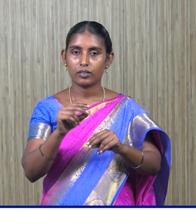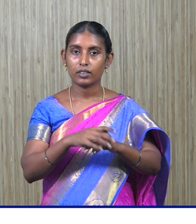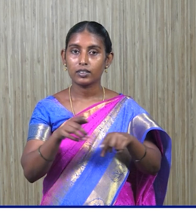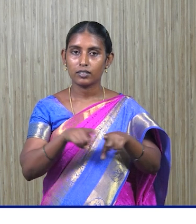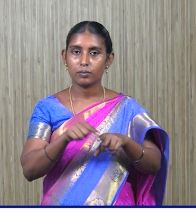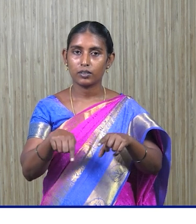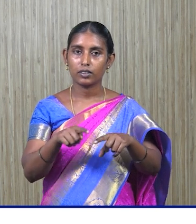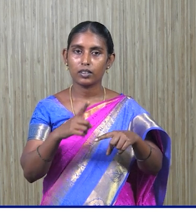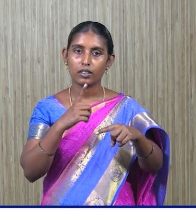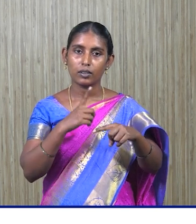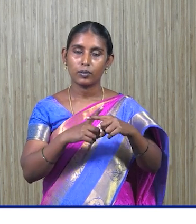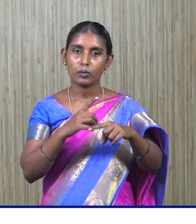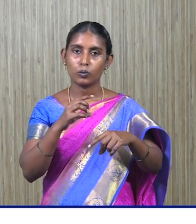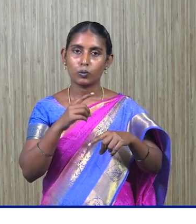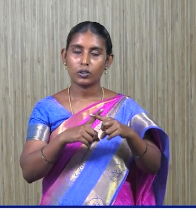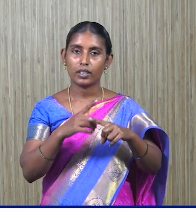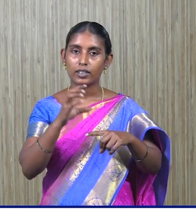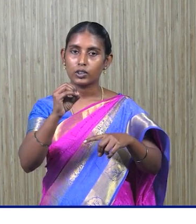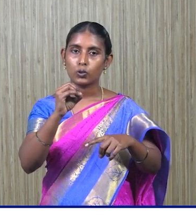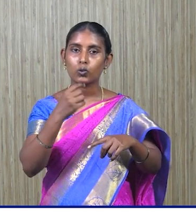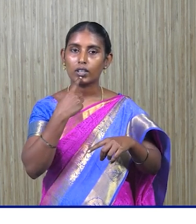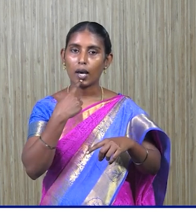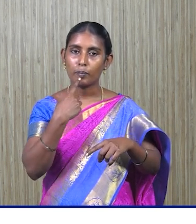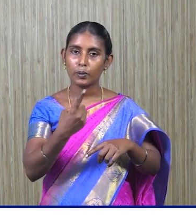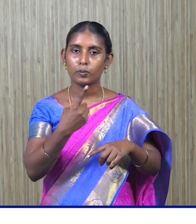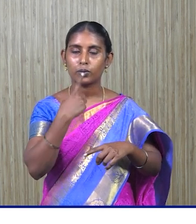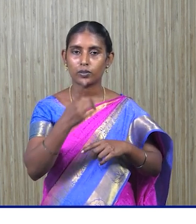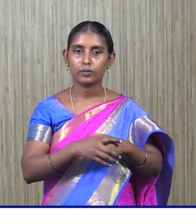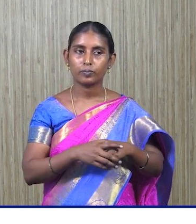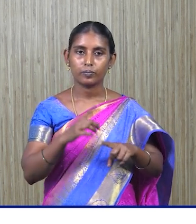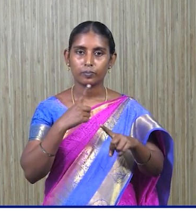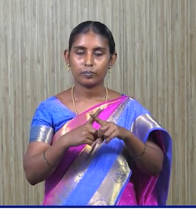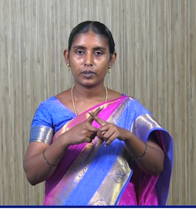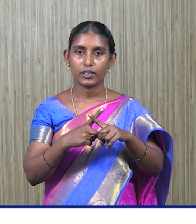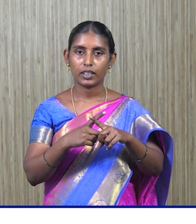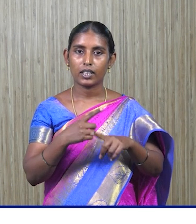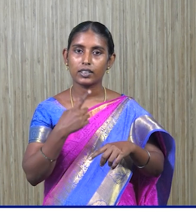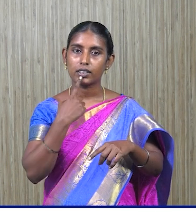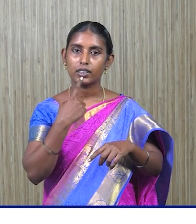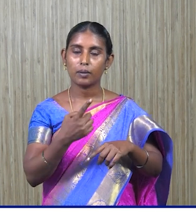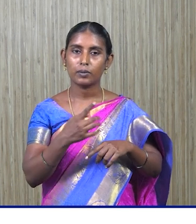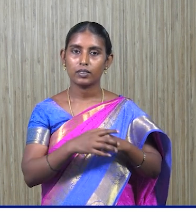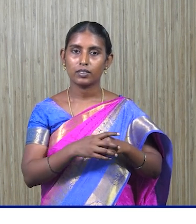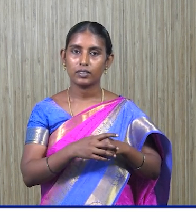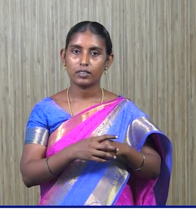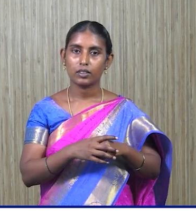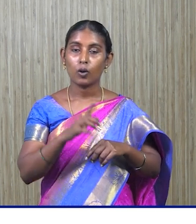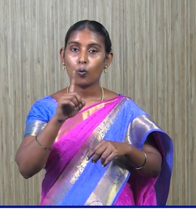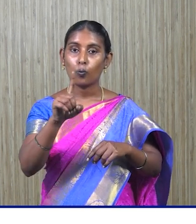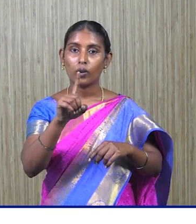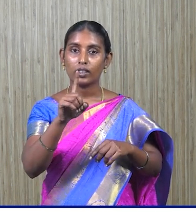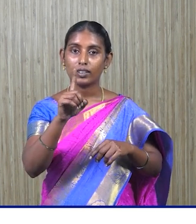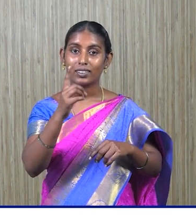நாம் கூட்டலில் சமணி உறுப்பு என்று கூறுகின்றோம். அடுத்து பெருக்கல் சமணி. எந்த ஒரு எண்ணையும் ஒன்னால் பெருக்கும்போது நமக்கு அதே எண்